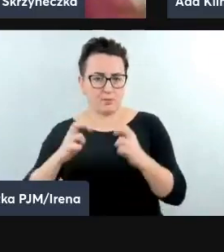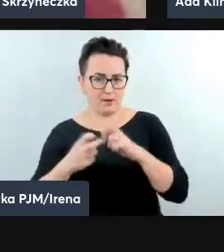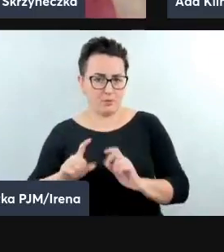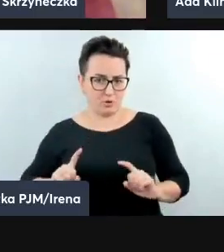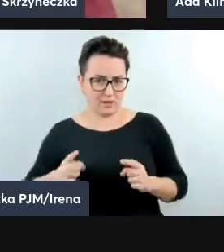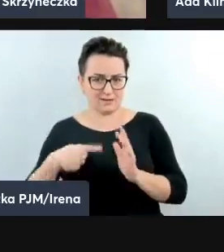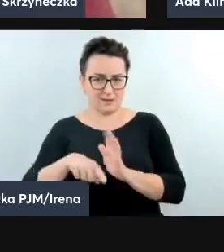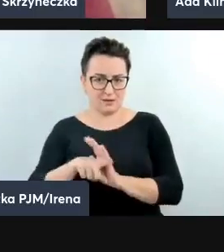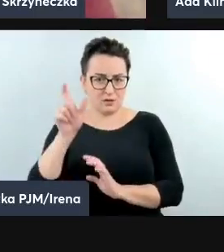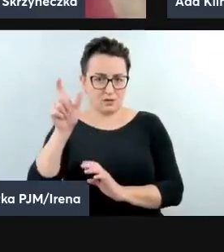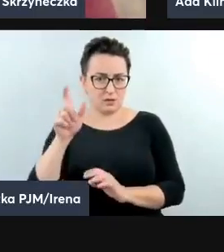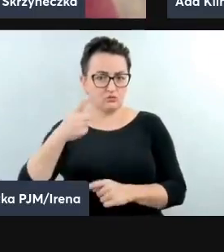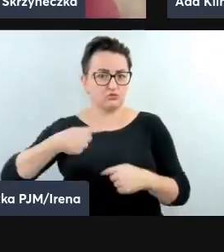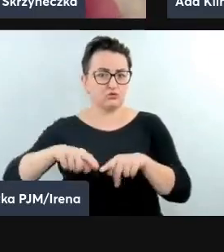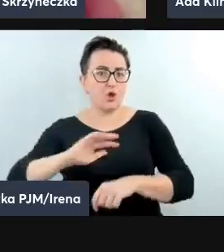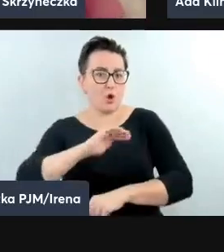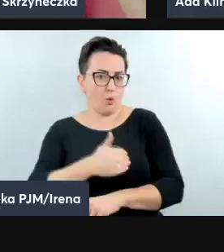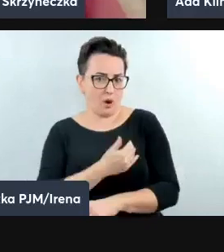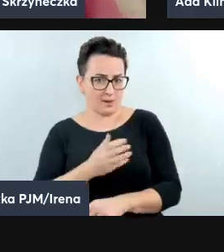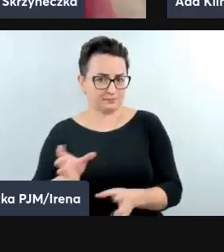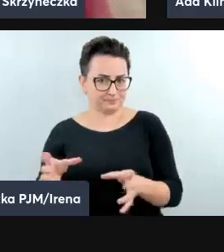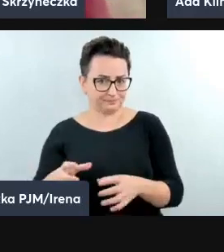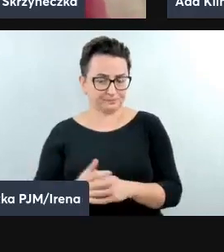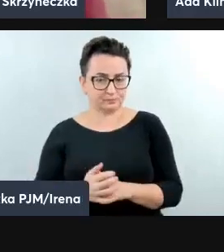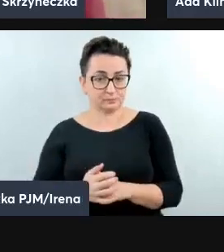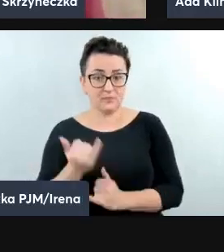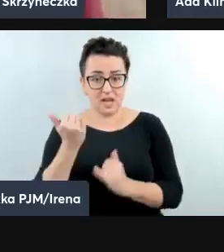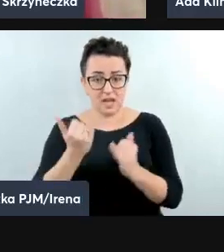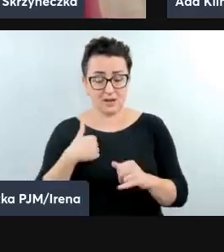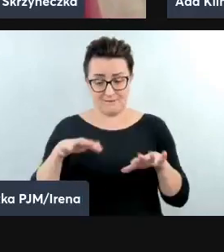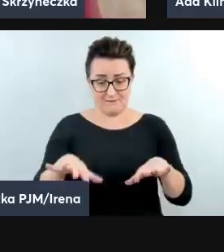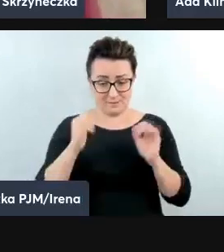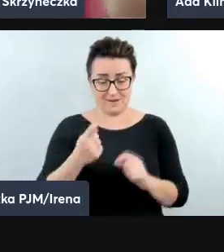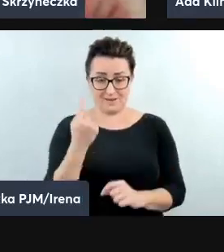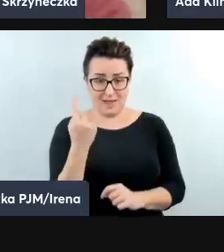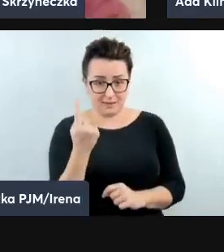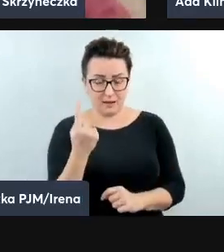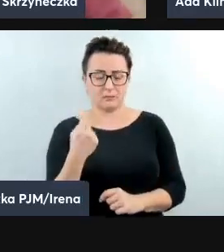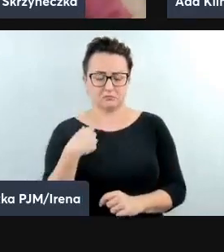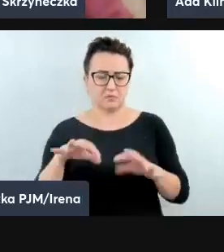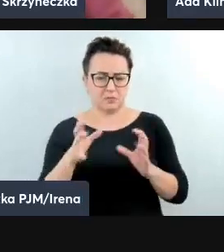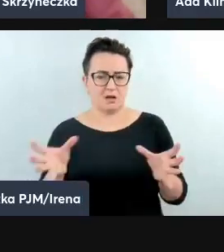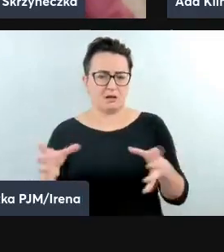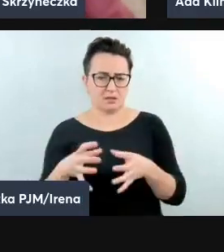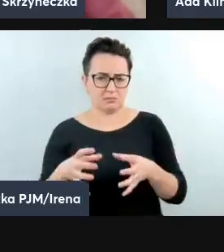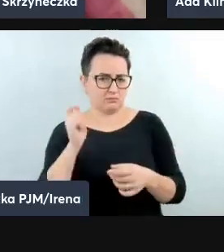jedną wersję, to bym wybrała tylko koedukacyjne lekcje, no bo to jest po prostu wiedza, która jest potrzebna